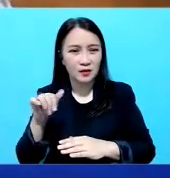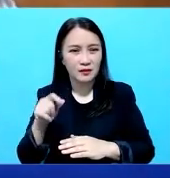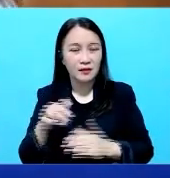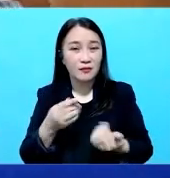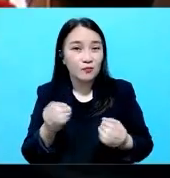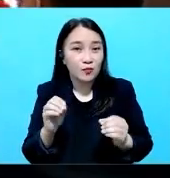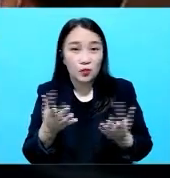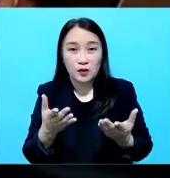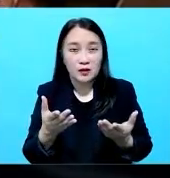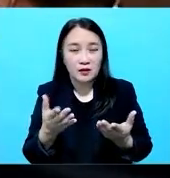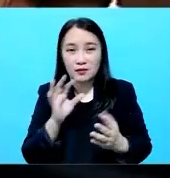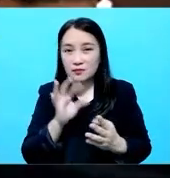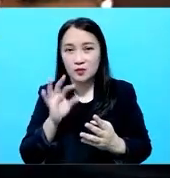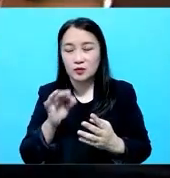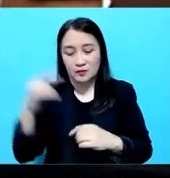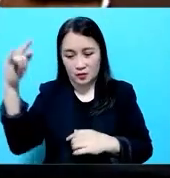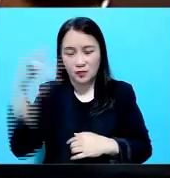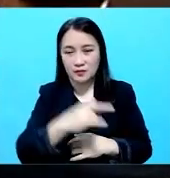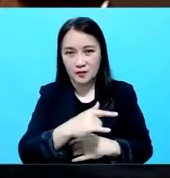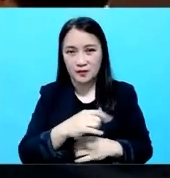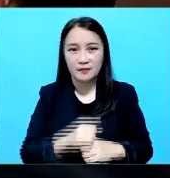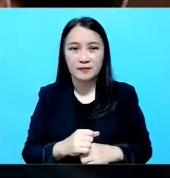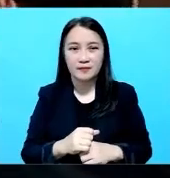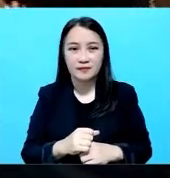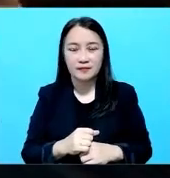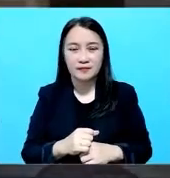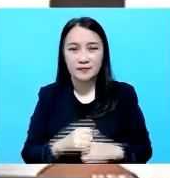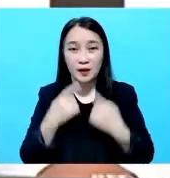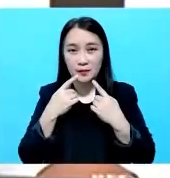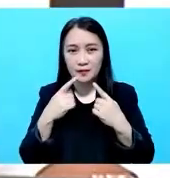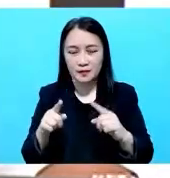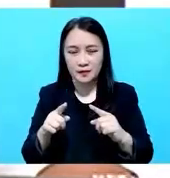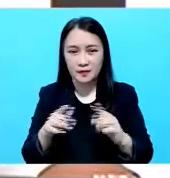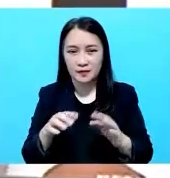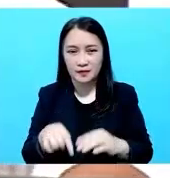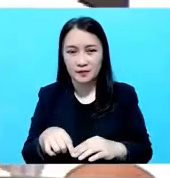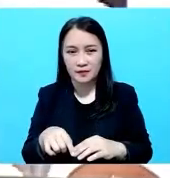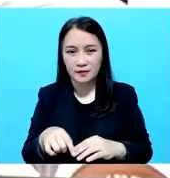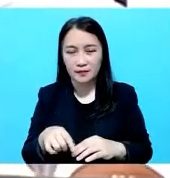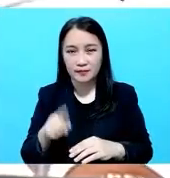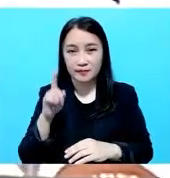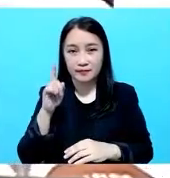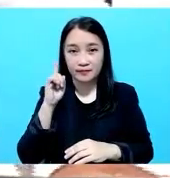ito kundi umuwi. Narito ang naging pahayag kay Secretary Remulla. I think that